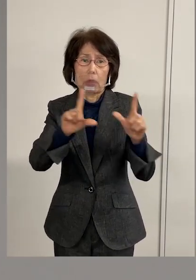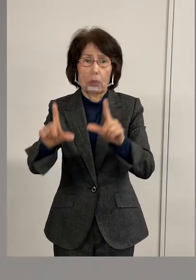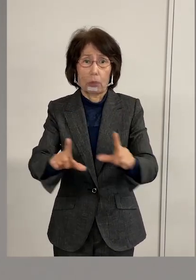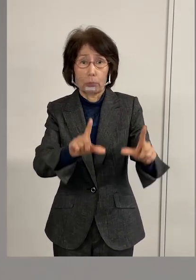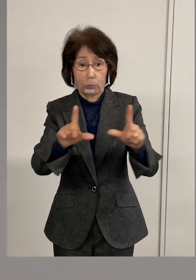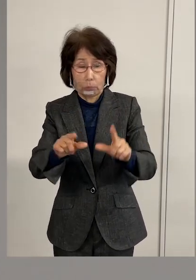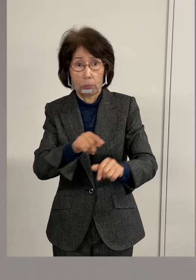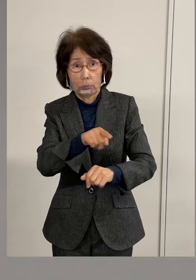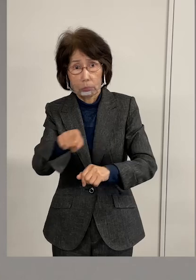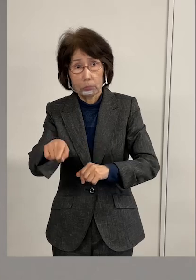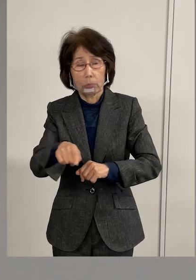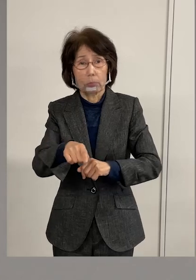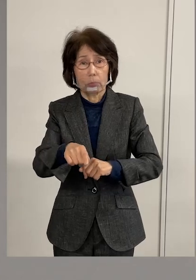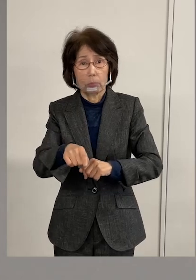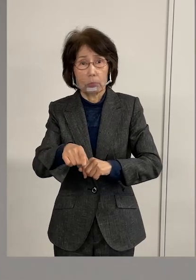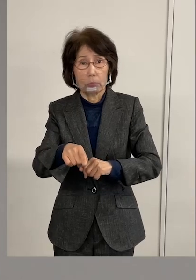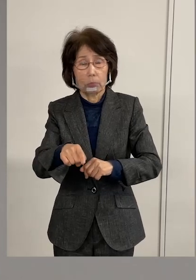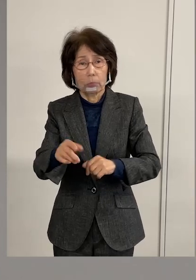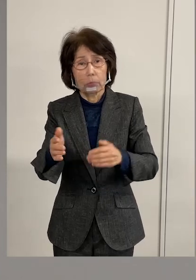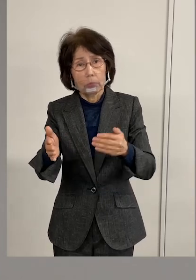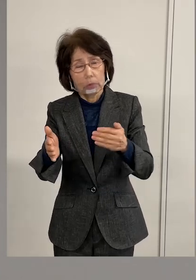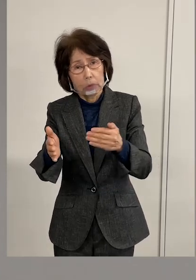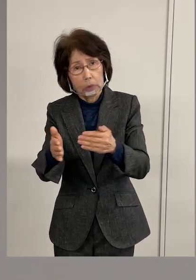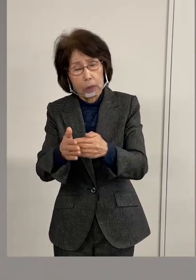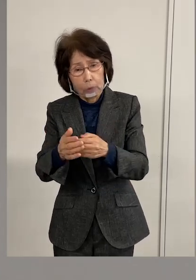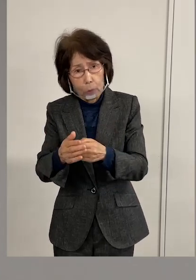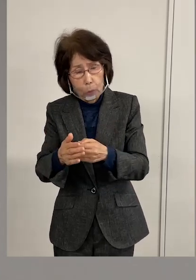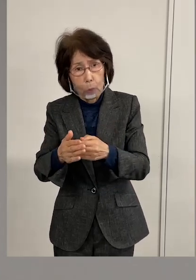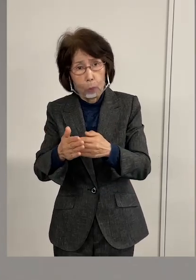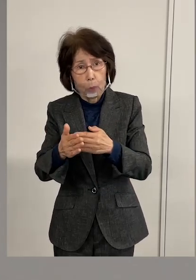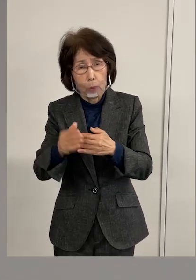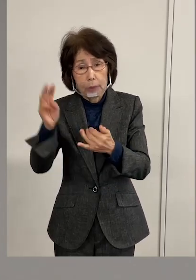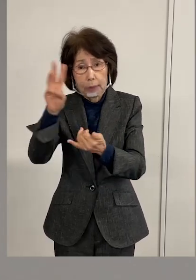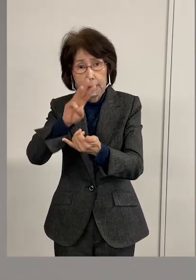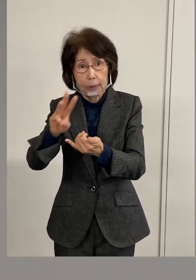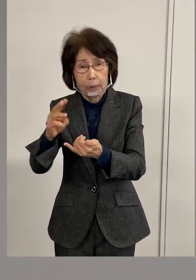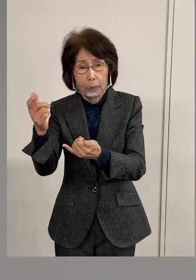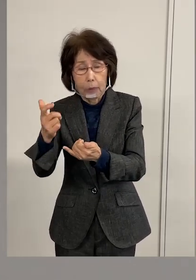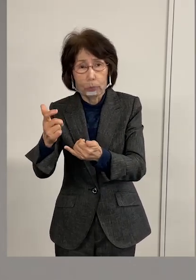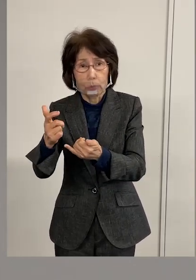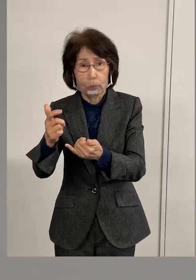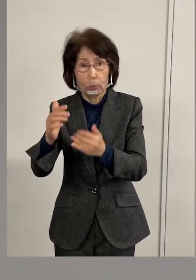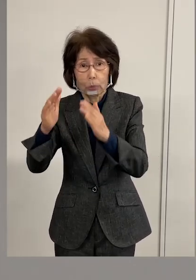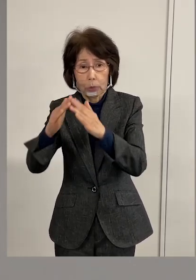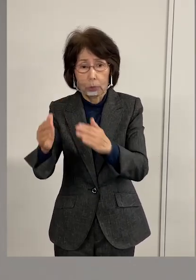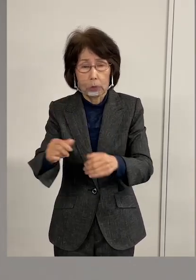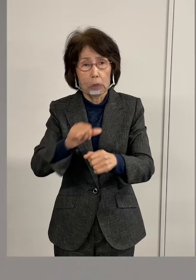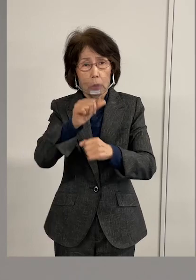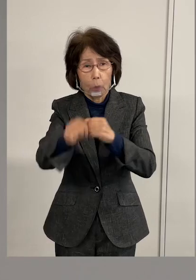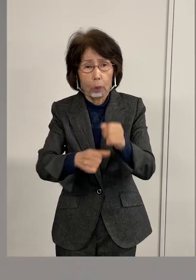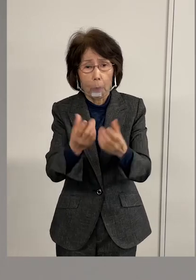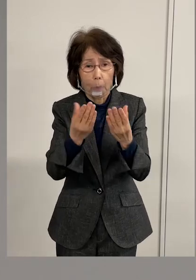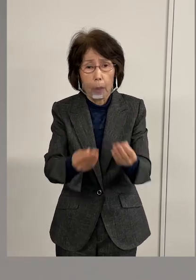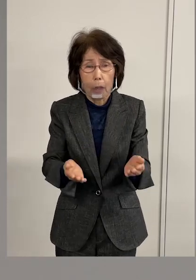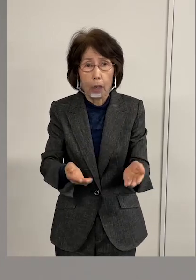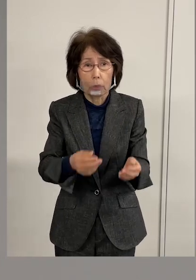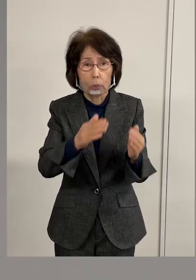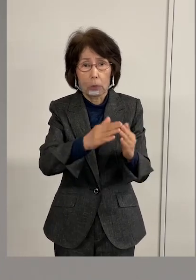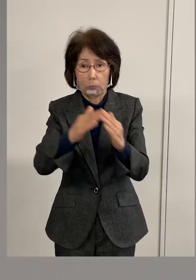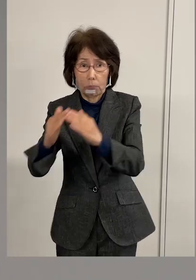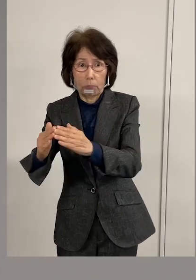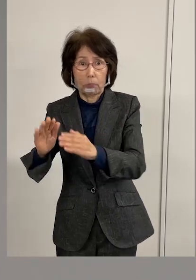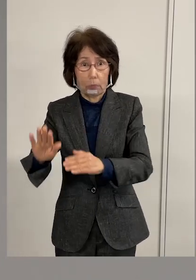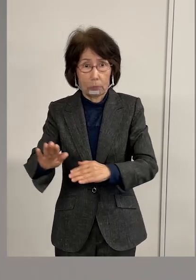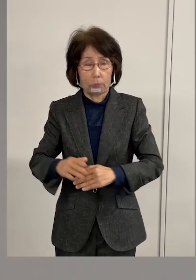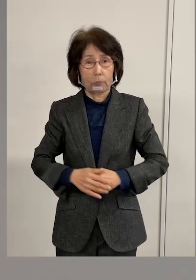て、最後の恒久的な災害住宅ができた時に移転をしたというのが、まあ、現状です。で、当然我